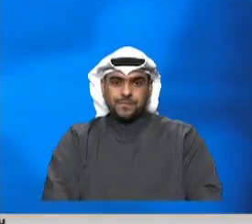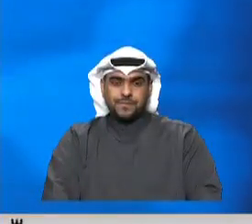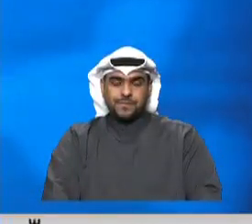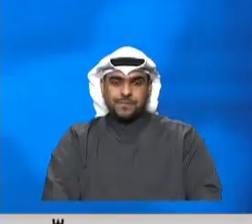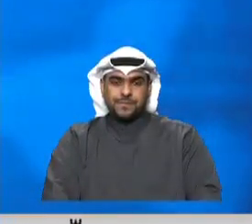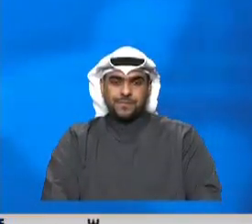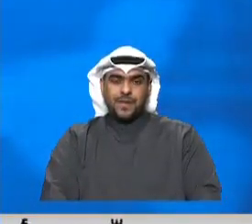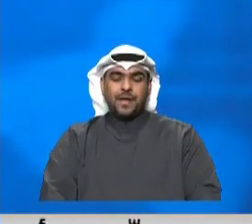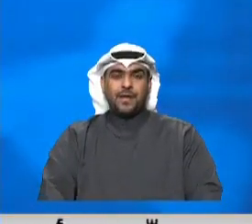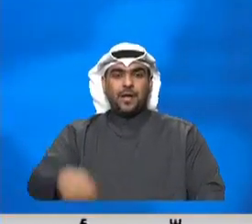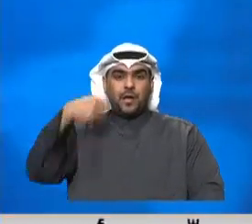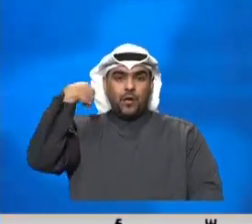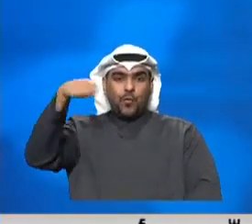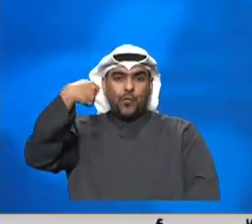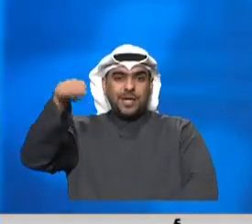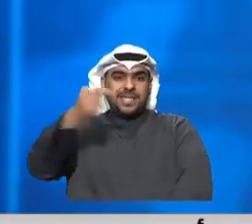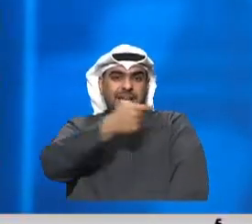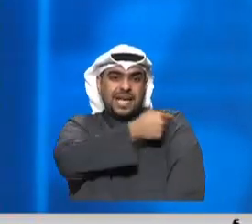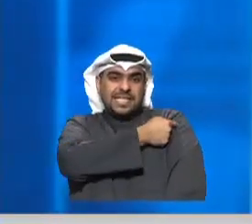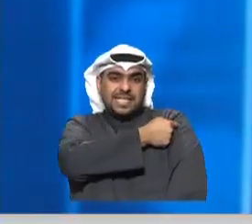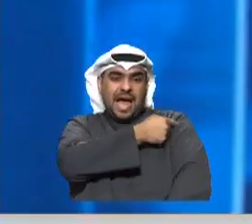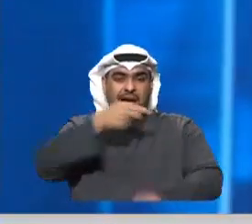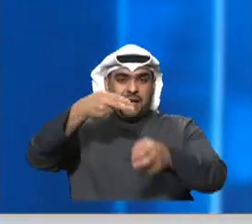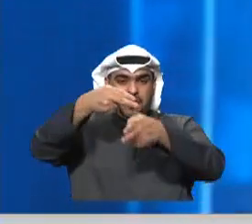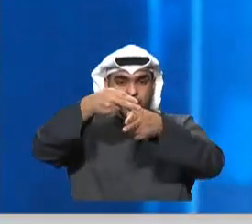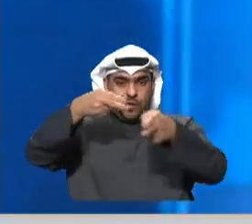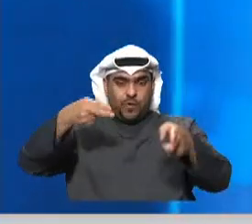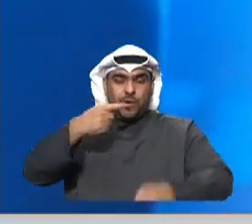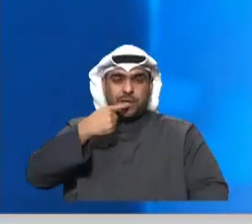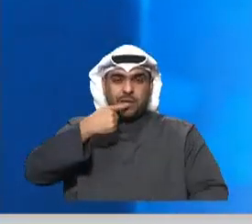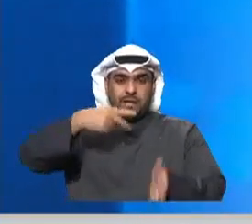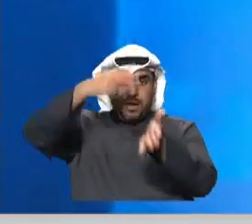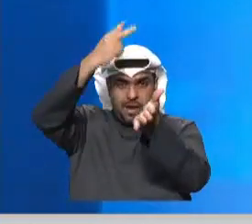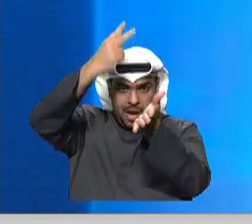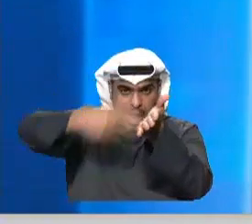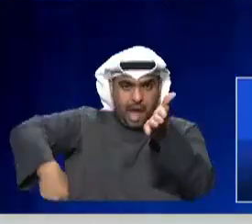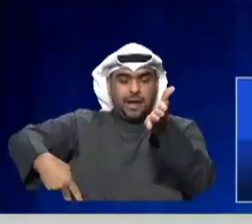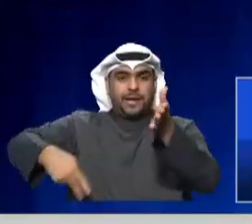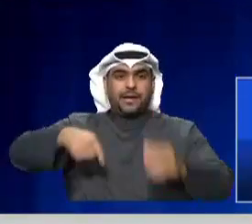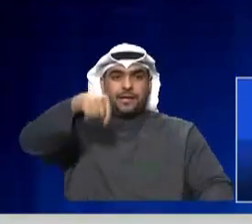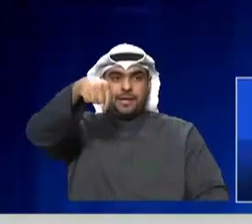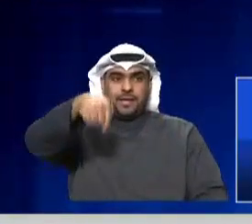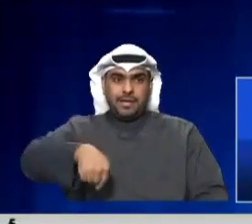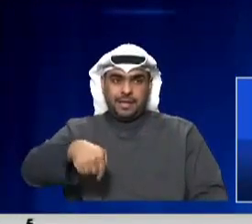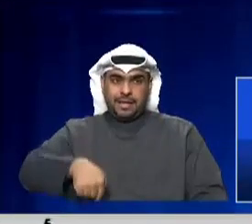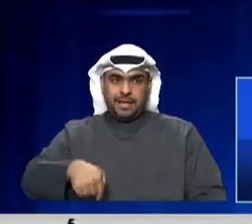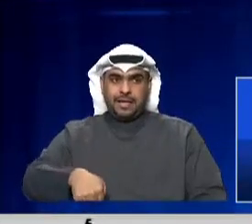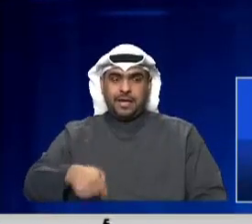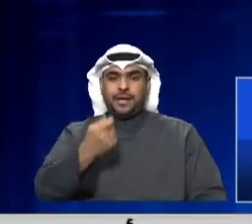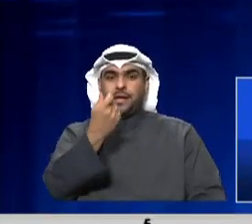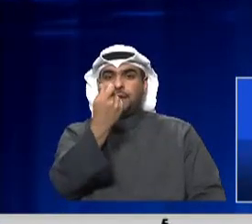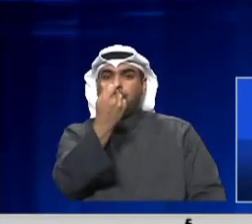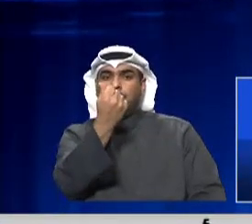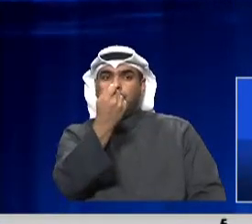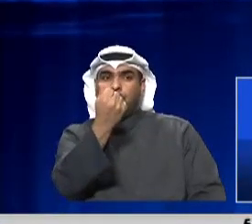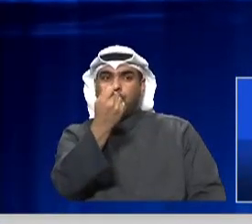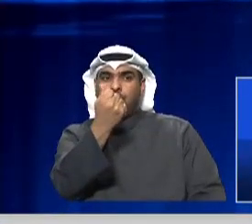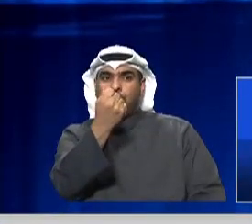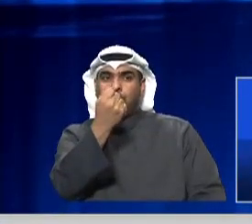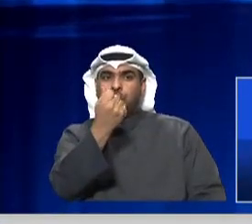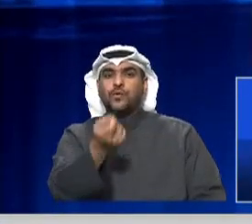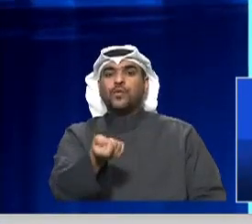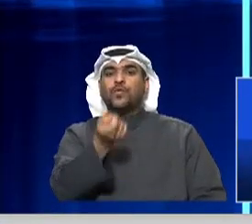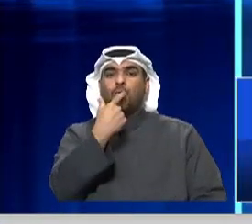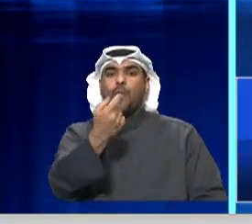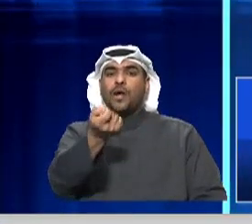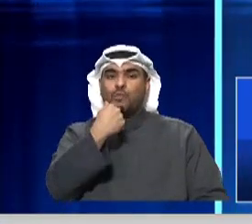أصدر وزير الصحة الدكتور أحمد العوضي قرارا وزاريا بخفض هامش الربح المسموح به في ثمن بيع